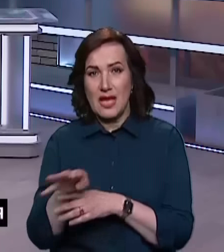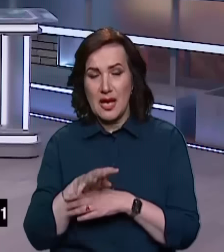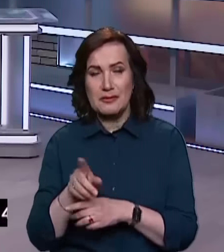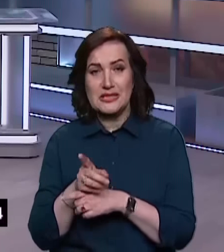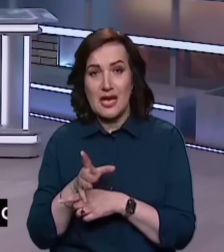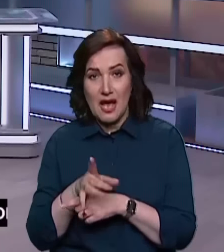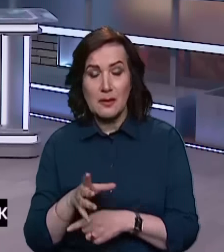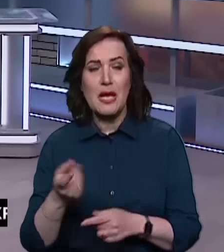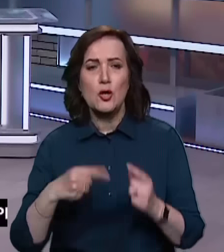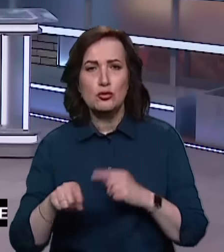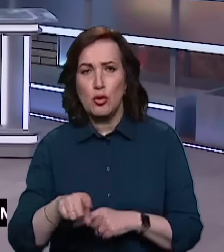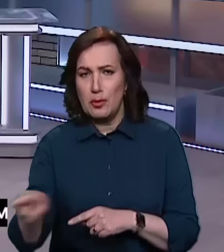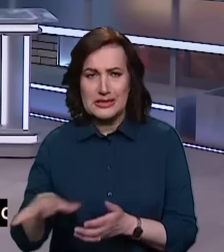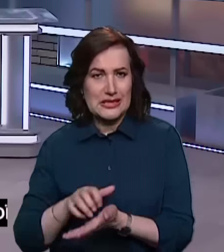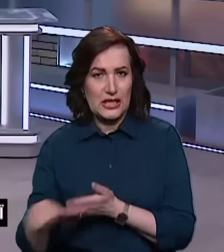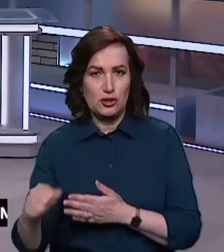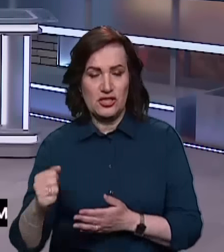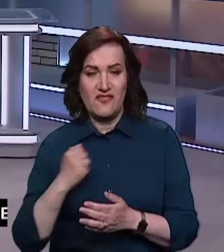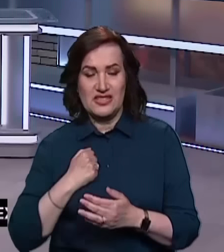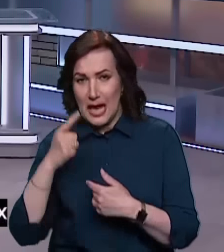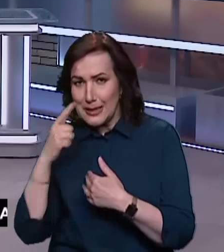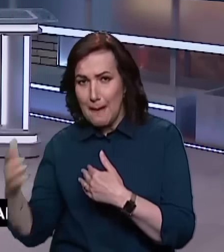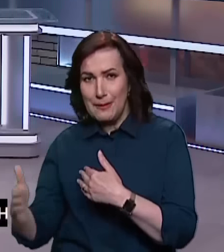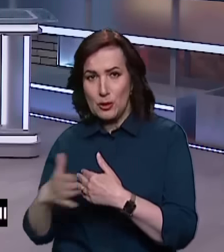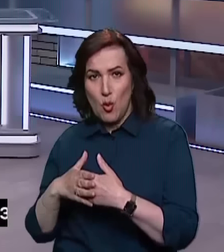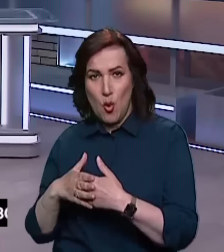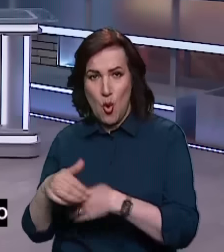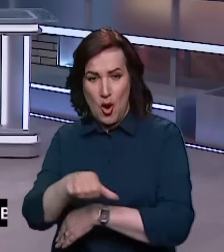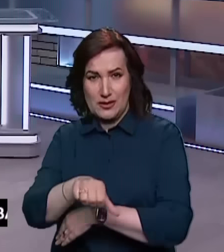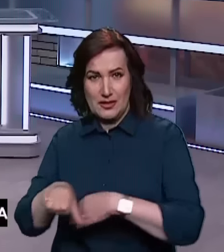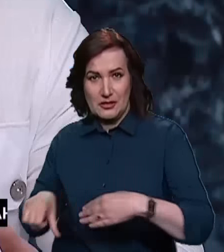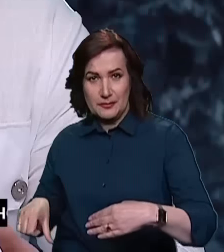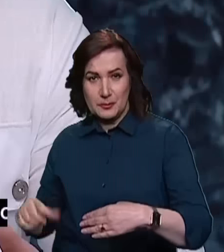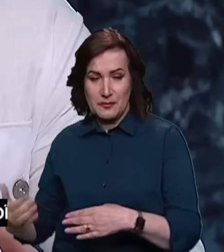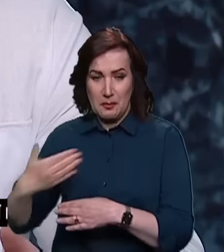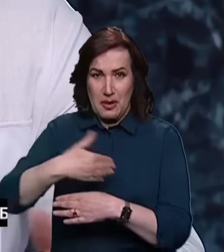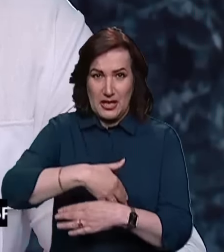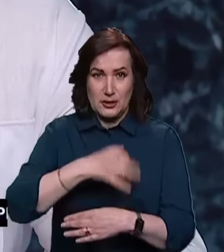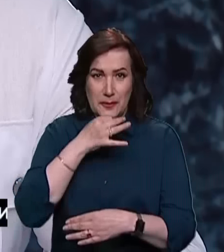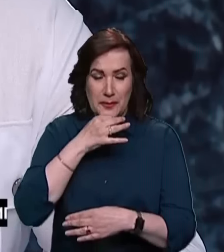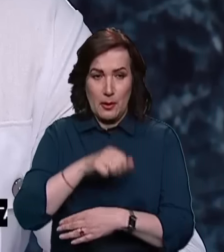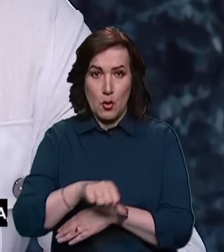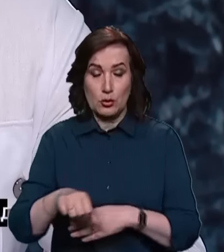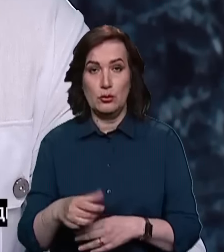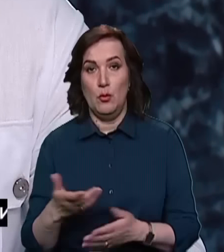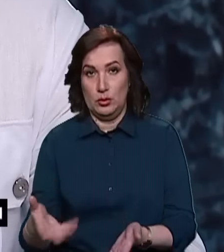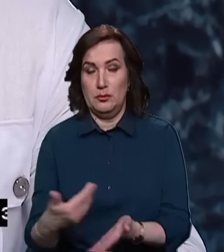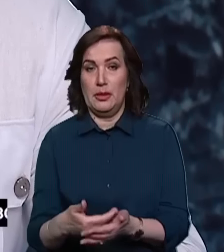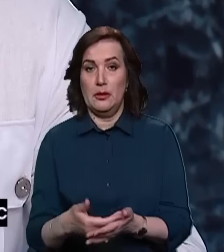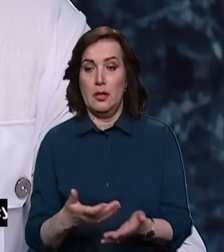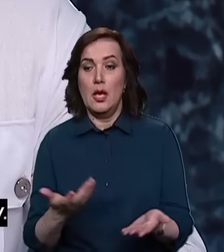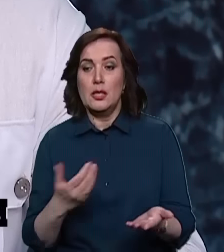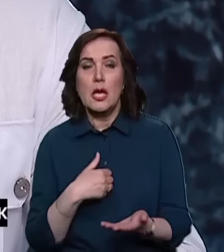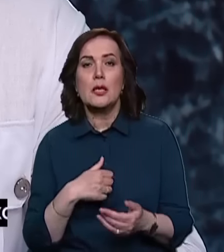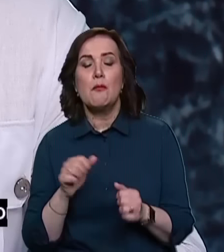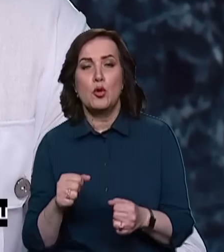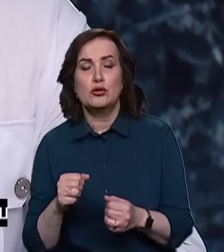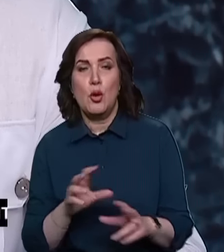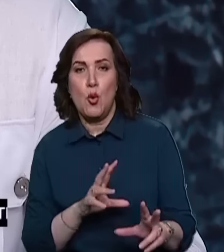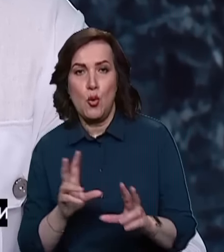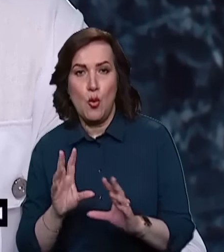чи снарядами, для того, щоб знищити війська на підході до того, як вони перейшли кордон. Ось вам приклад, яким чином